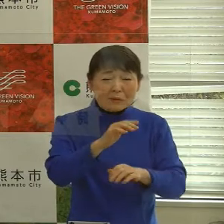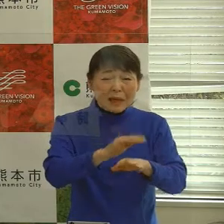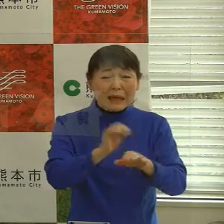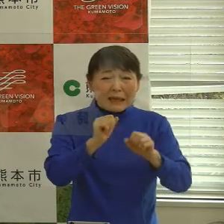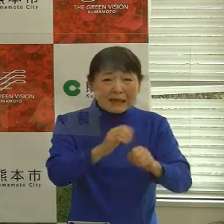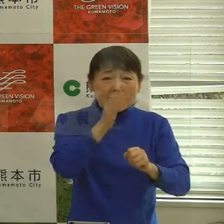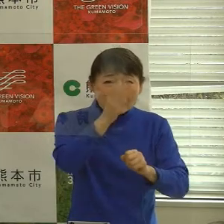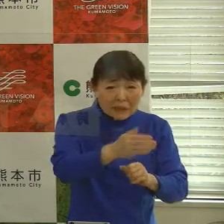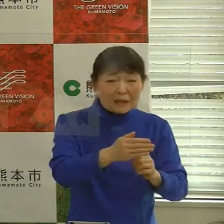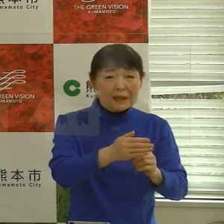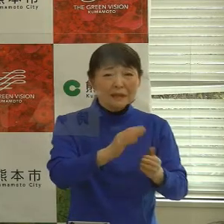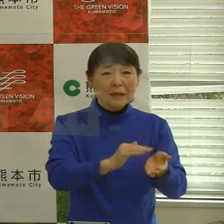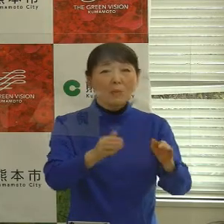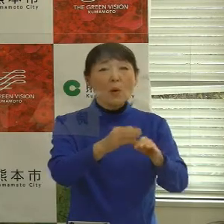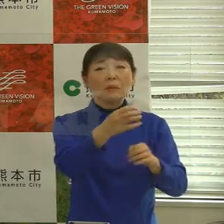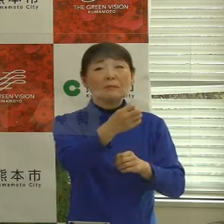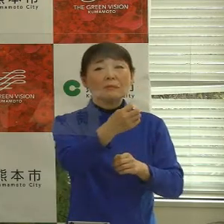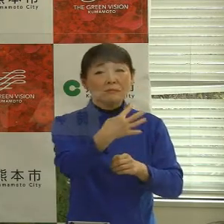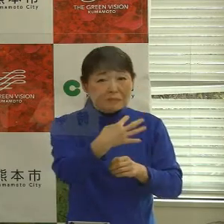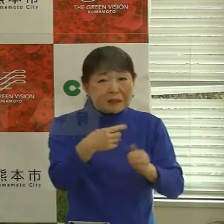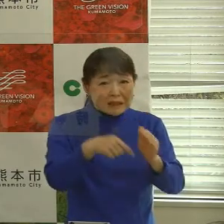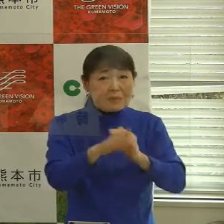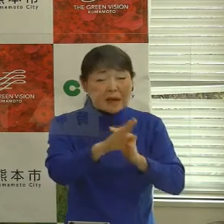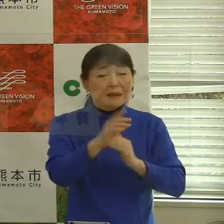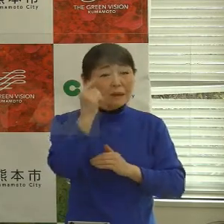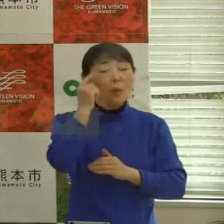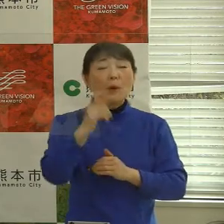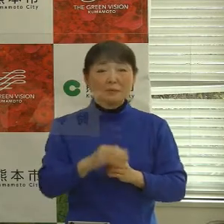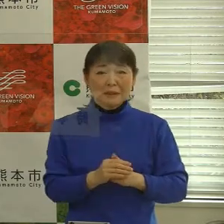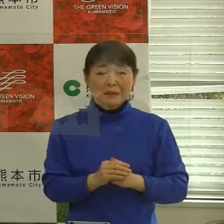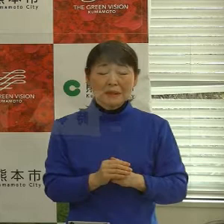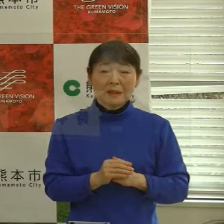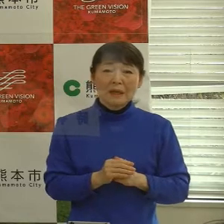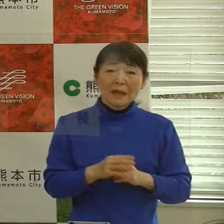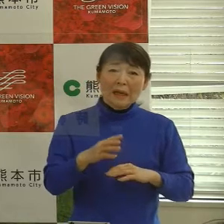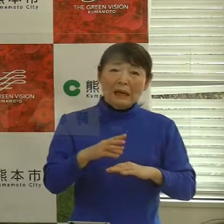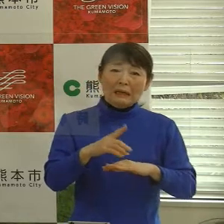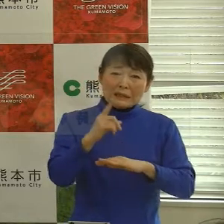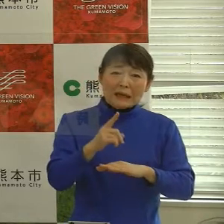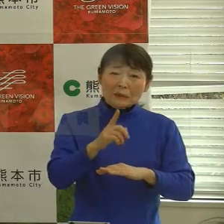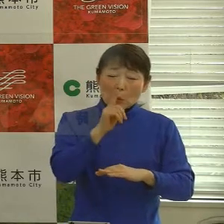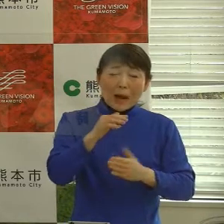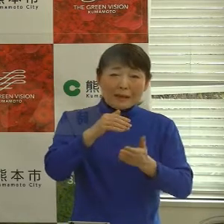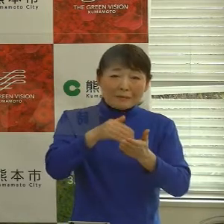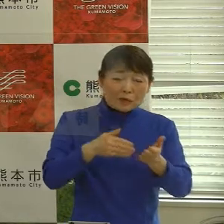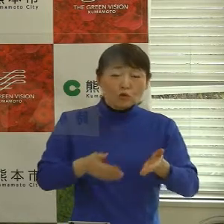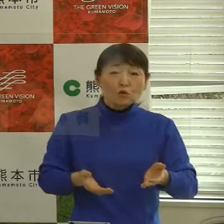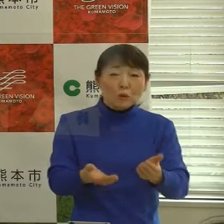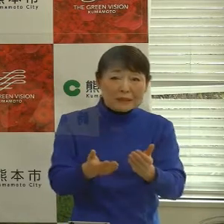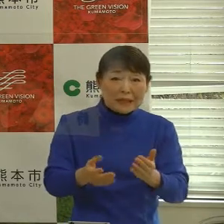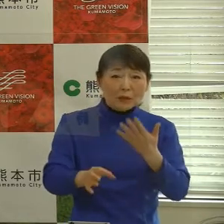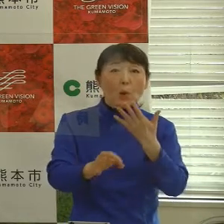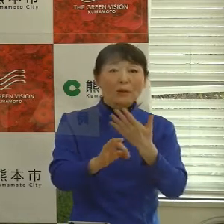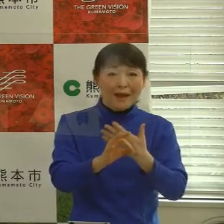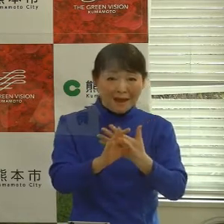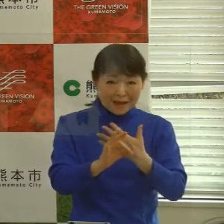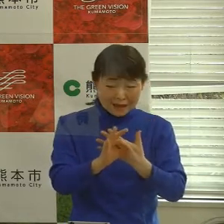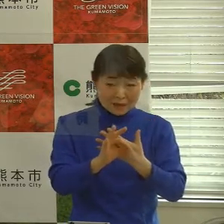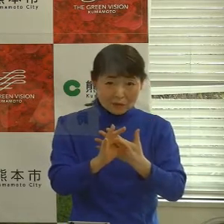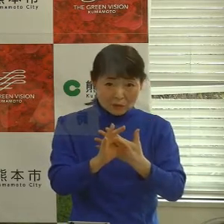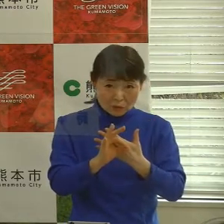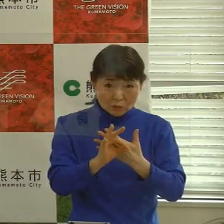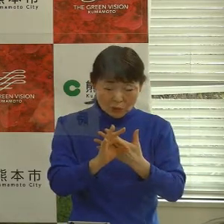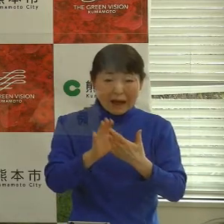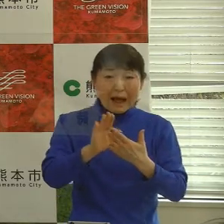っていうところだったと思うんです。で今回、まあ、この最初の内密出産というケースが生